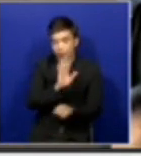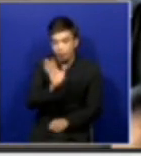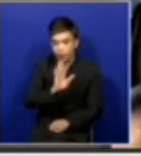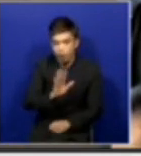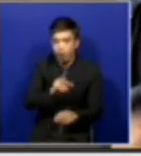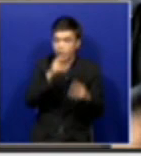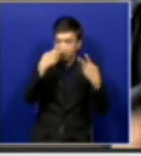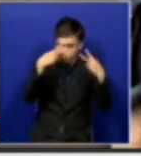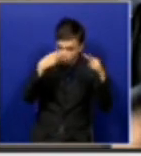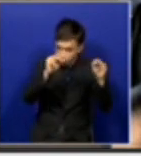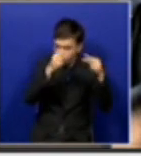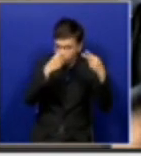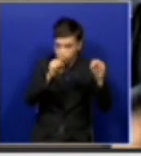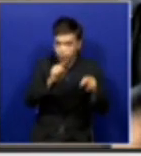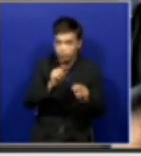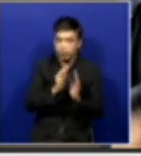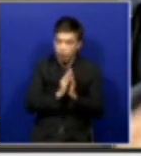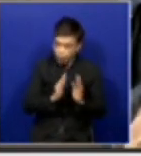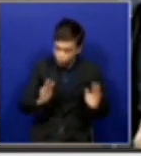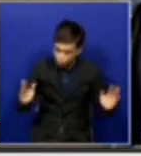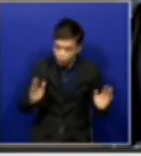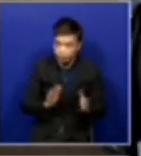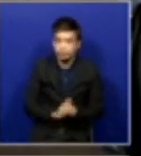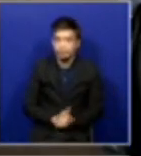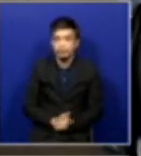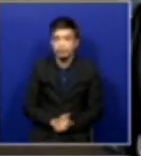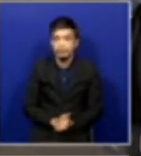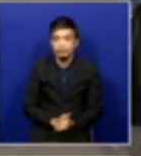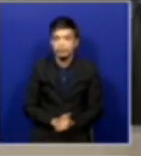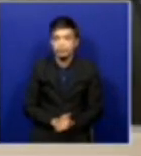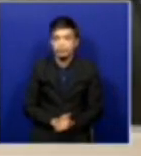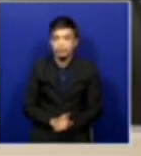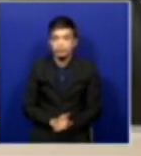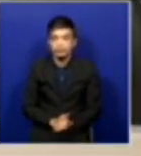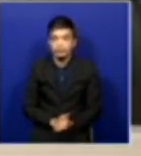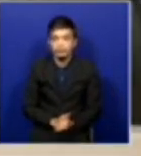นายกรัฐมนตรีขอบคุณครับท่านประธานครับ ขอบคุณท่าน